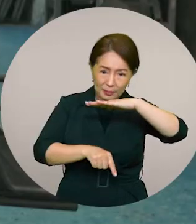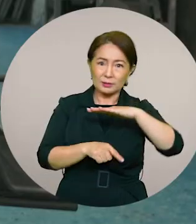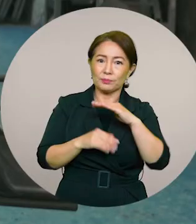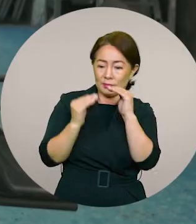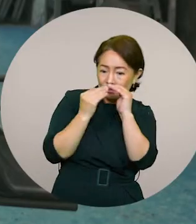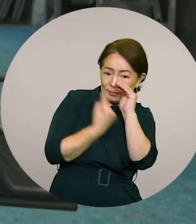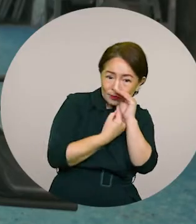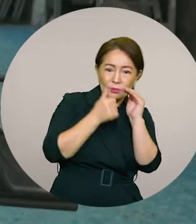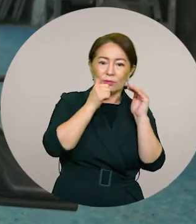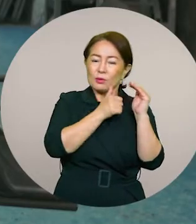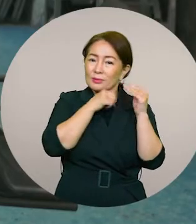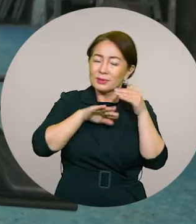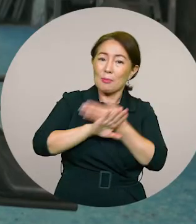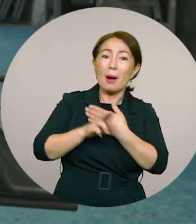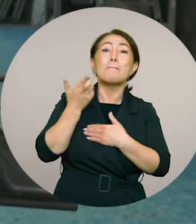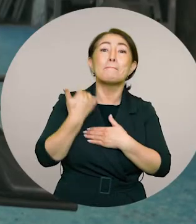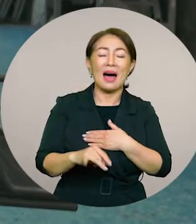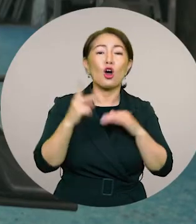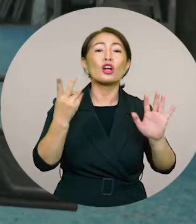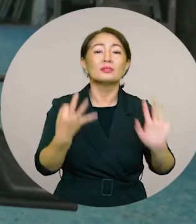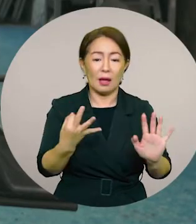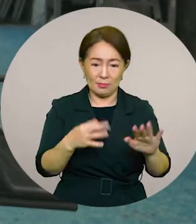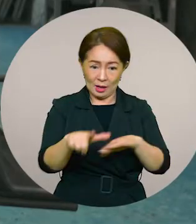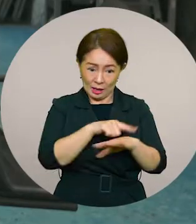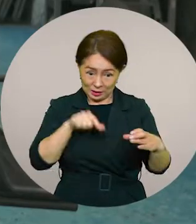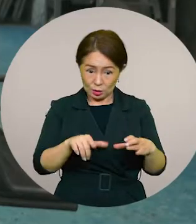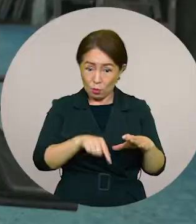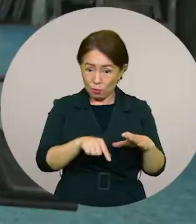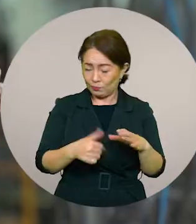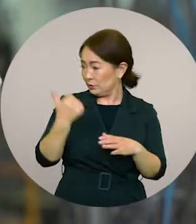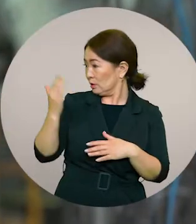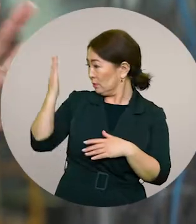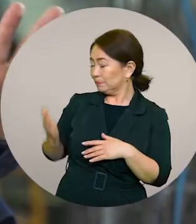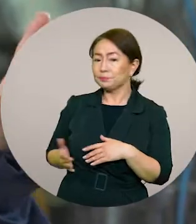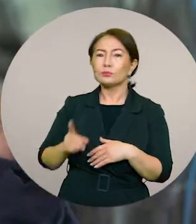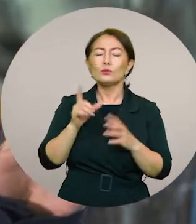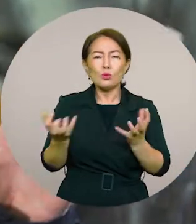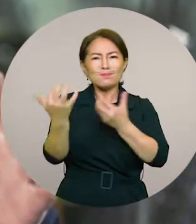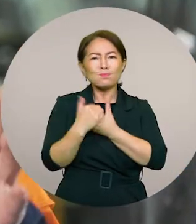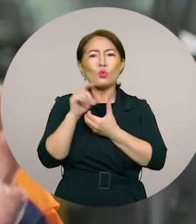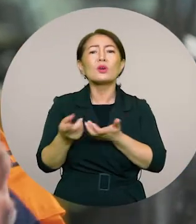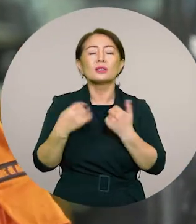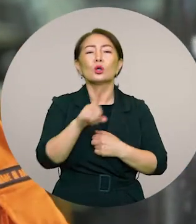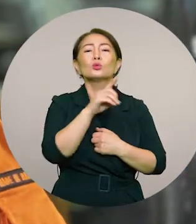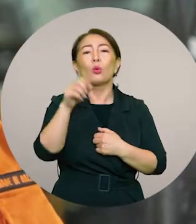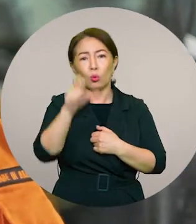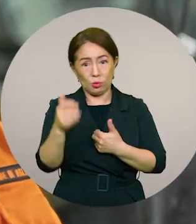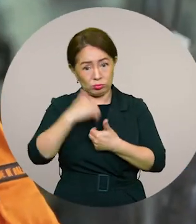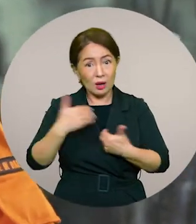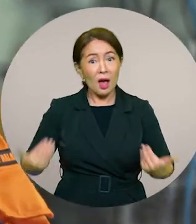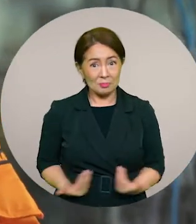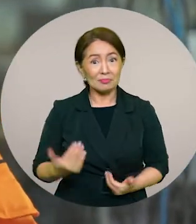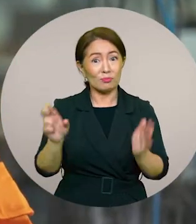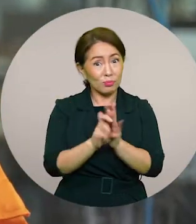байр 28 дотор ирчгээд ээж нь. Хорогдох байр 28 дотор нь энэ 100 хүний багтаамжтай. За хорогдох байр гэдэг